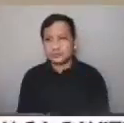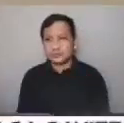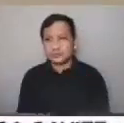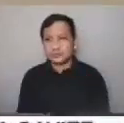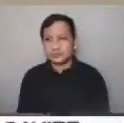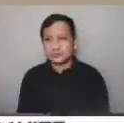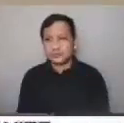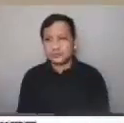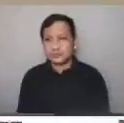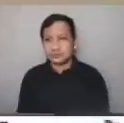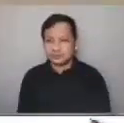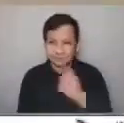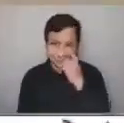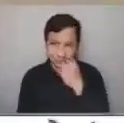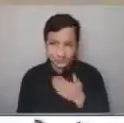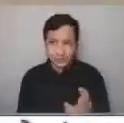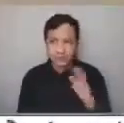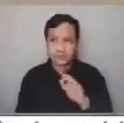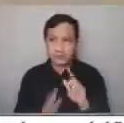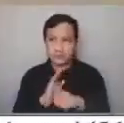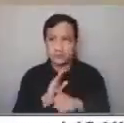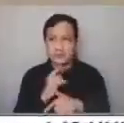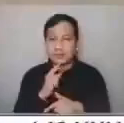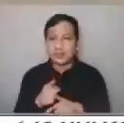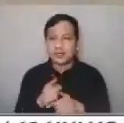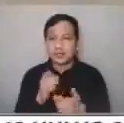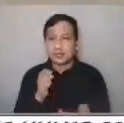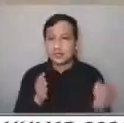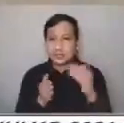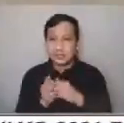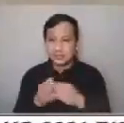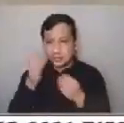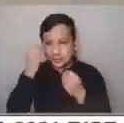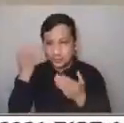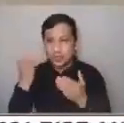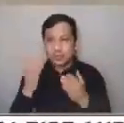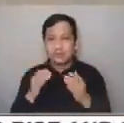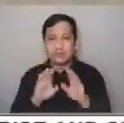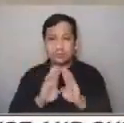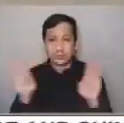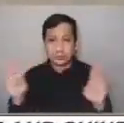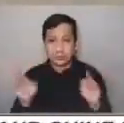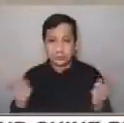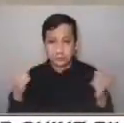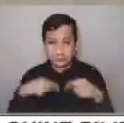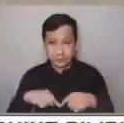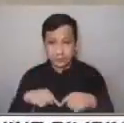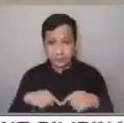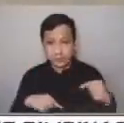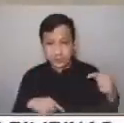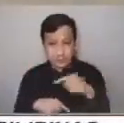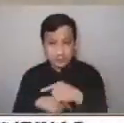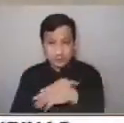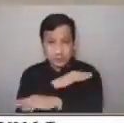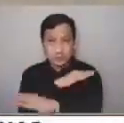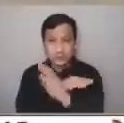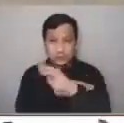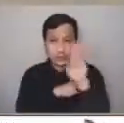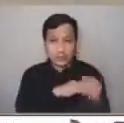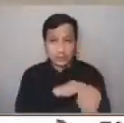ang no face shield, no entry dito sa Dolomite Beach. Mahigpit ding ipatutupad ng mga otoridad ang